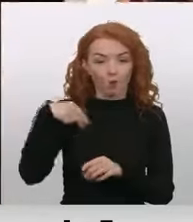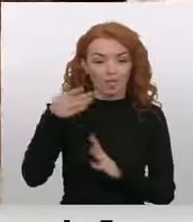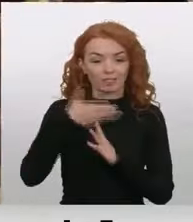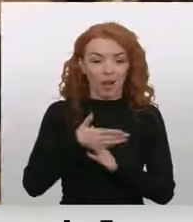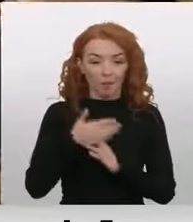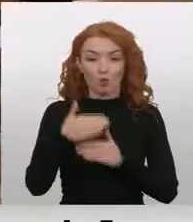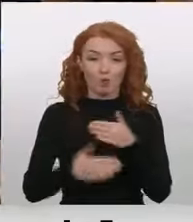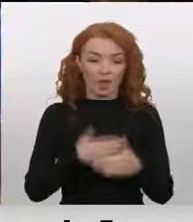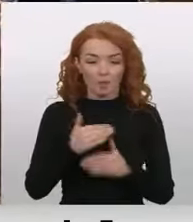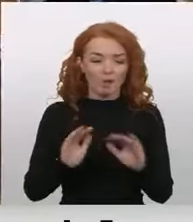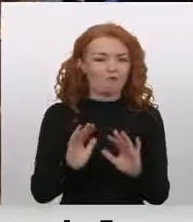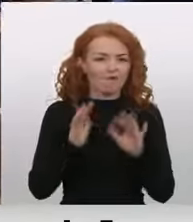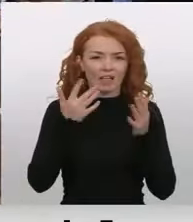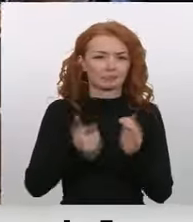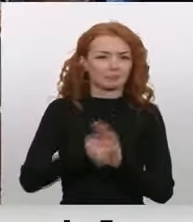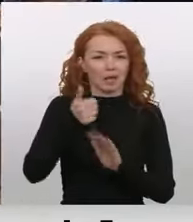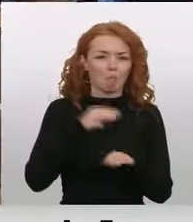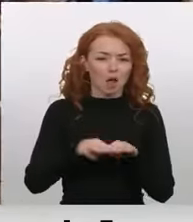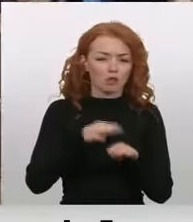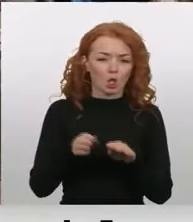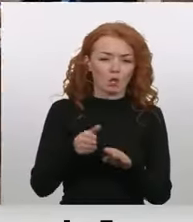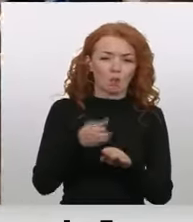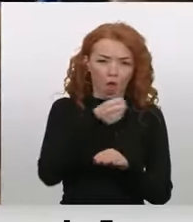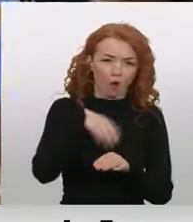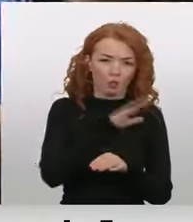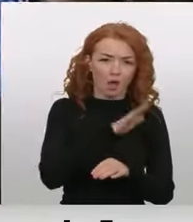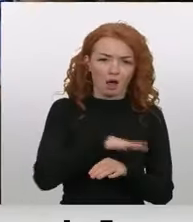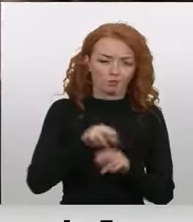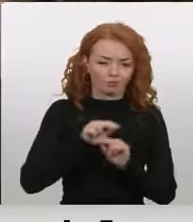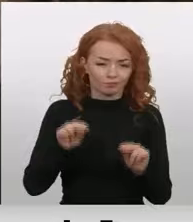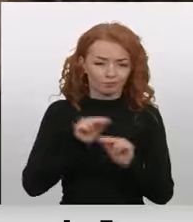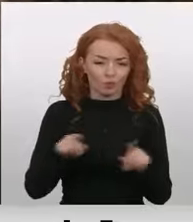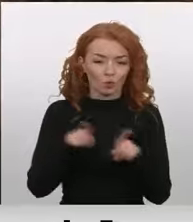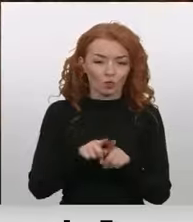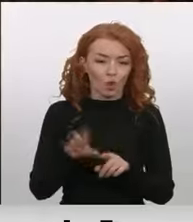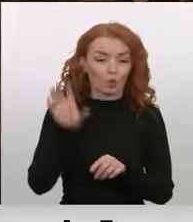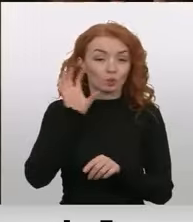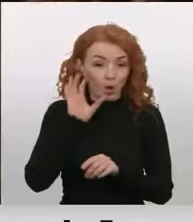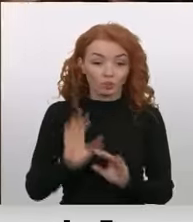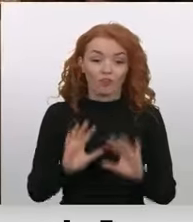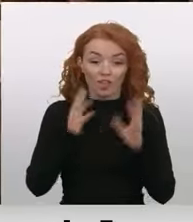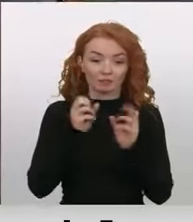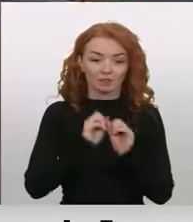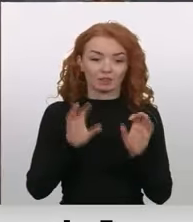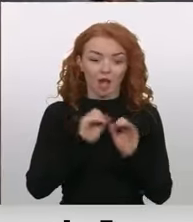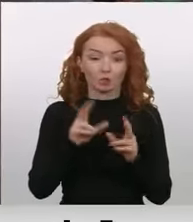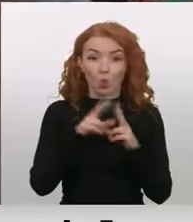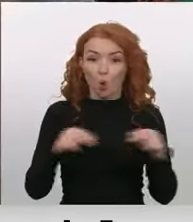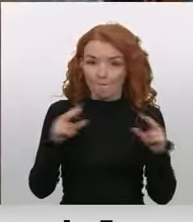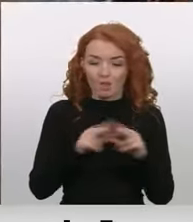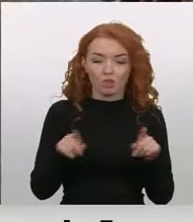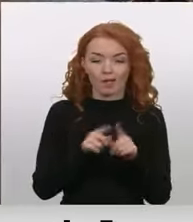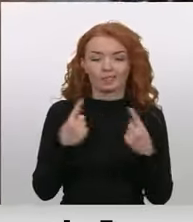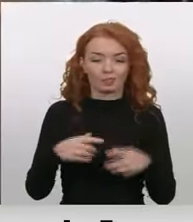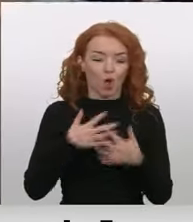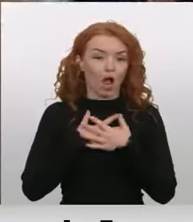nodarbībām, veiksmīgākās metodes pirmsskolas bērnu izglītošanai un uzklausa veiksmes stāstus nometņu un citu